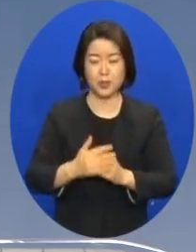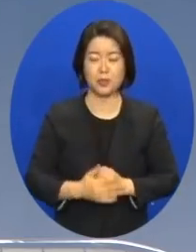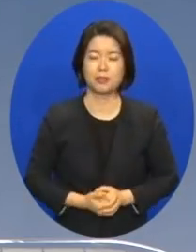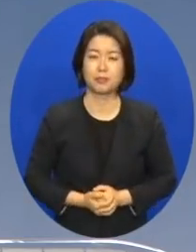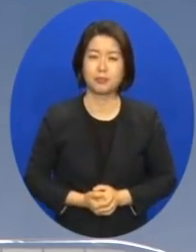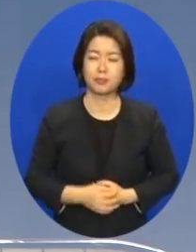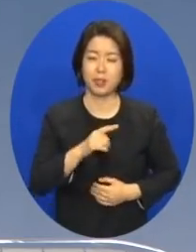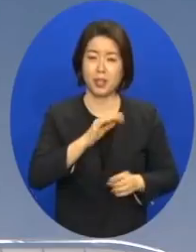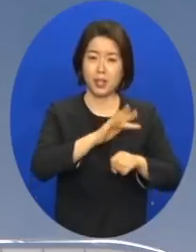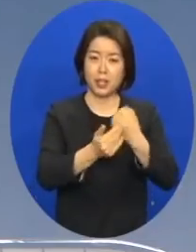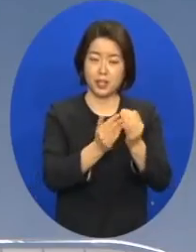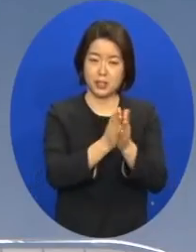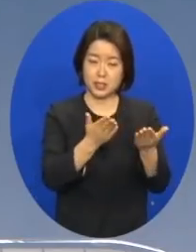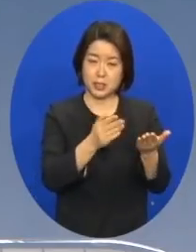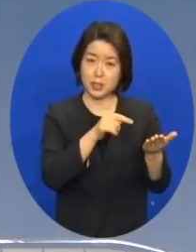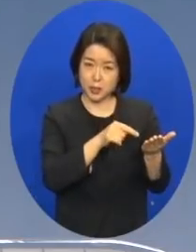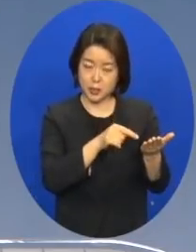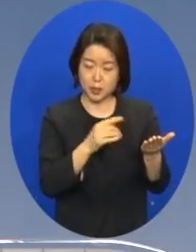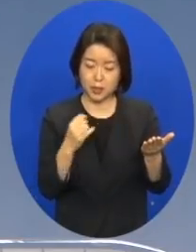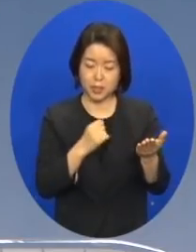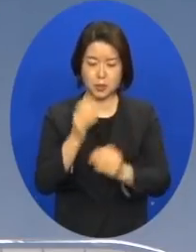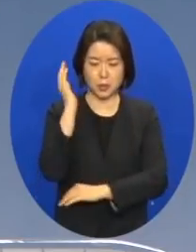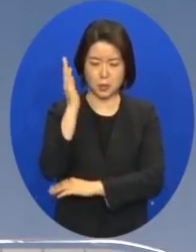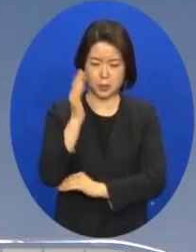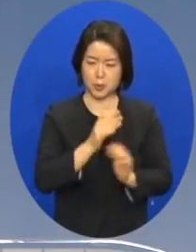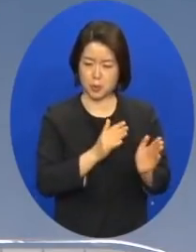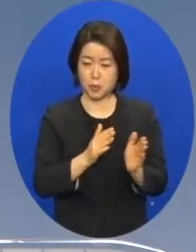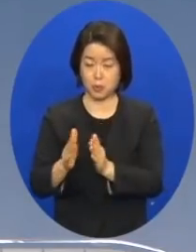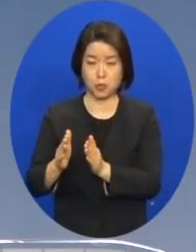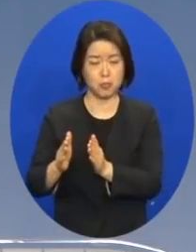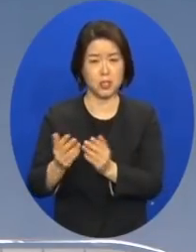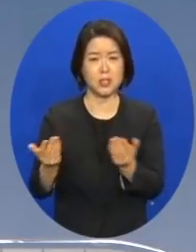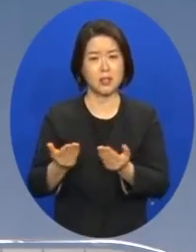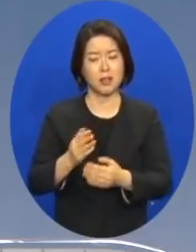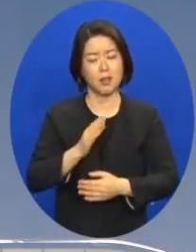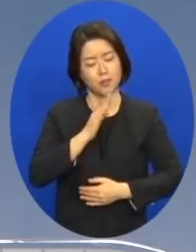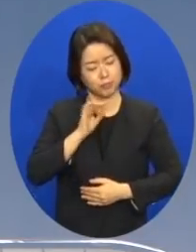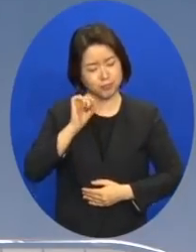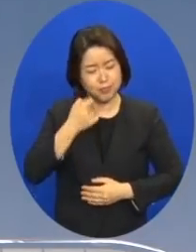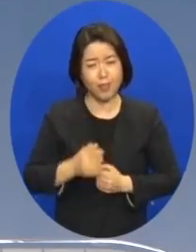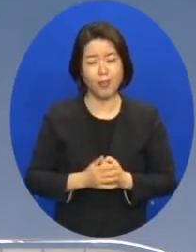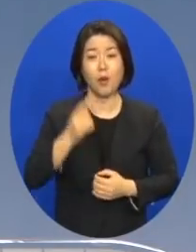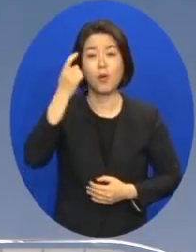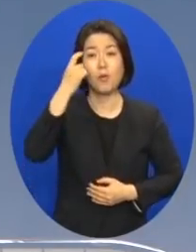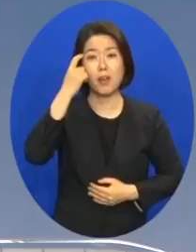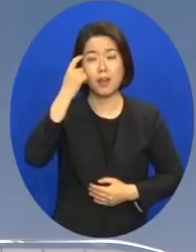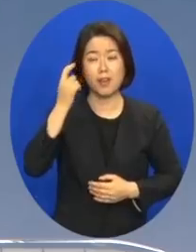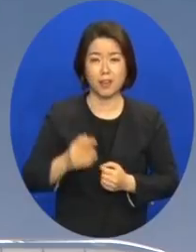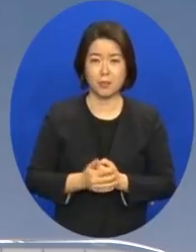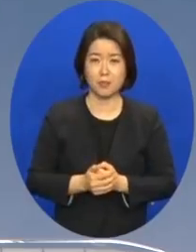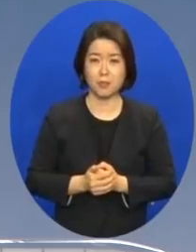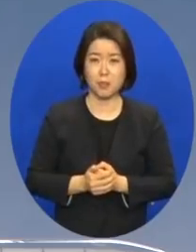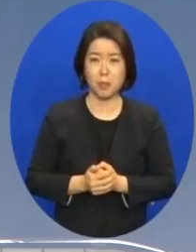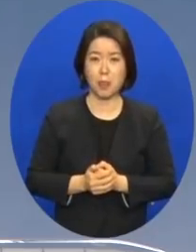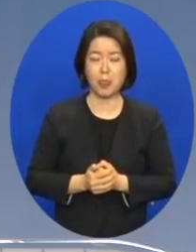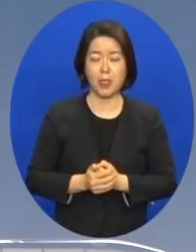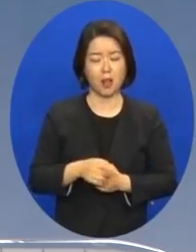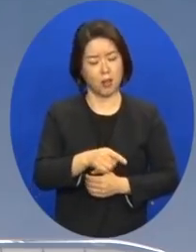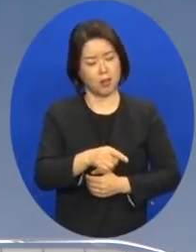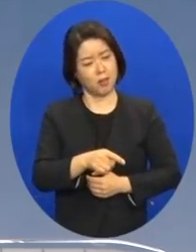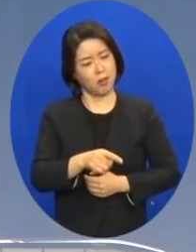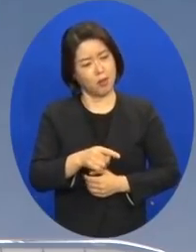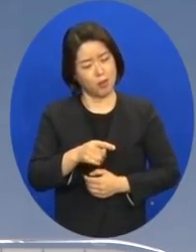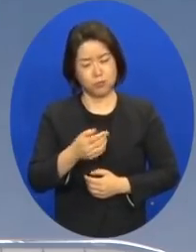이 성경을 가지고 설교 준비하는 일이 참 힘들었습니다. 왜냐하면 너무